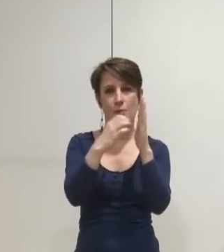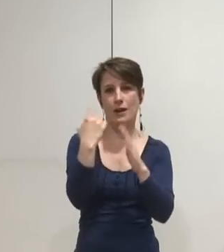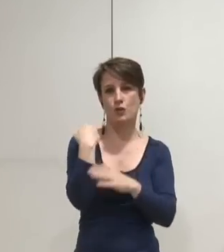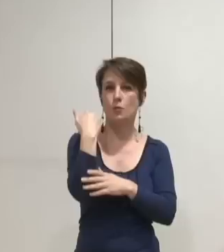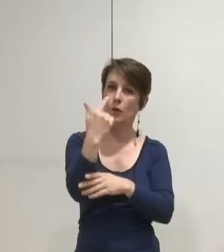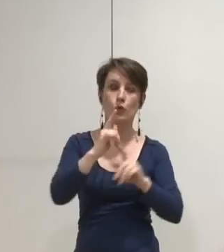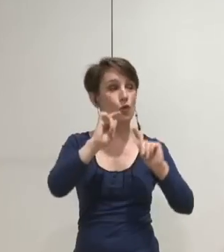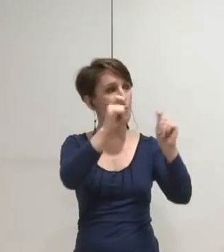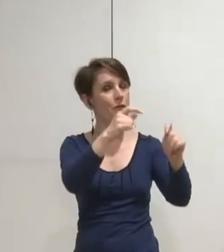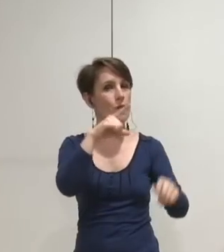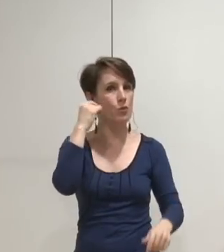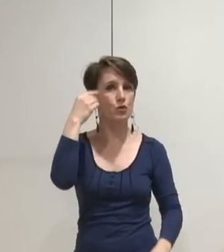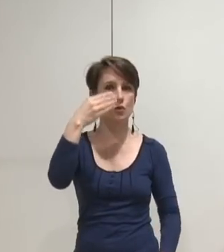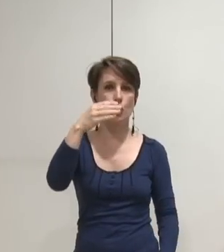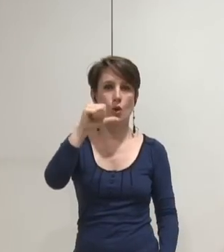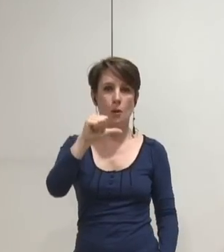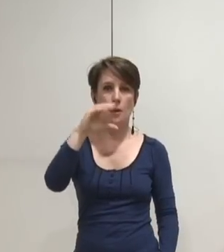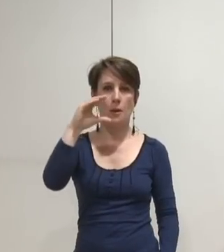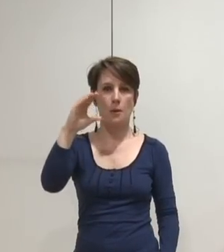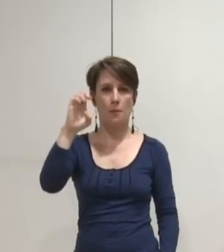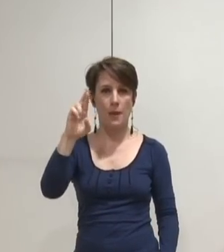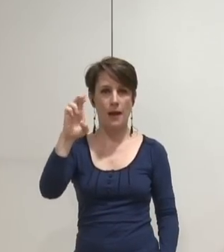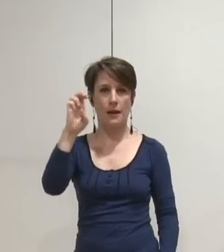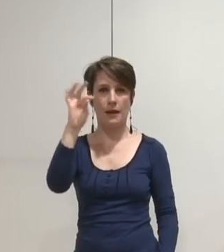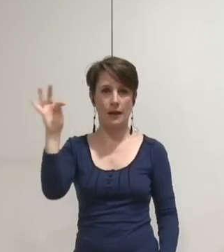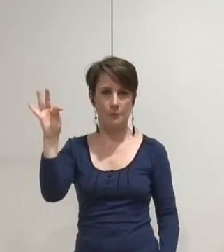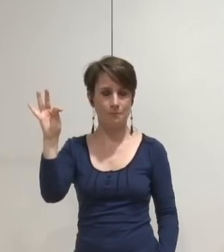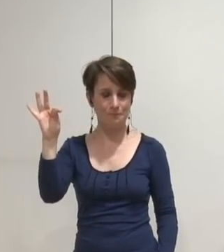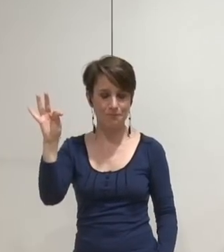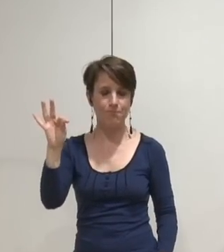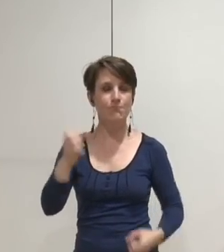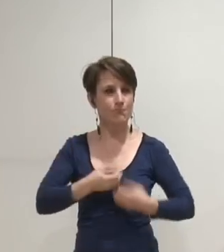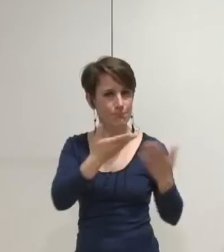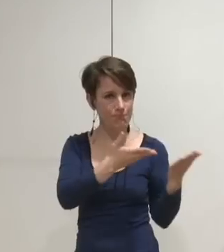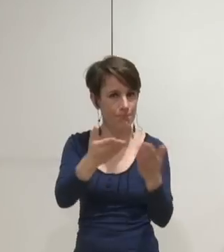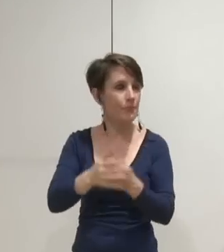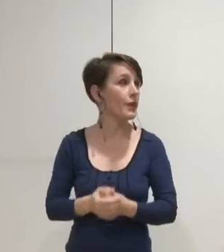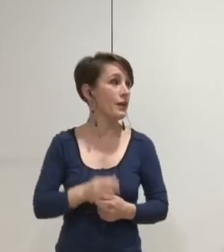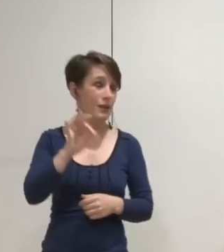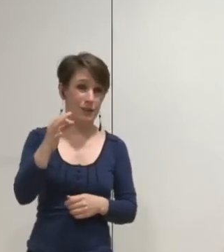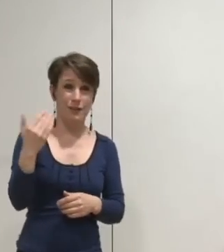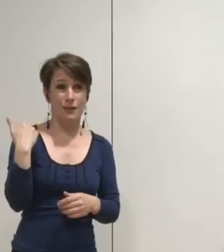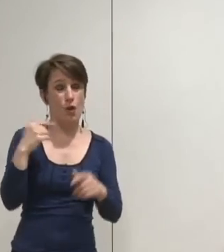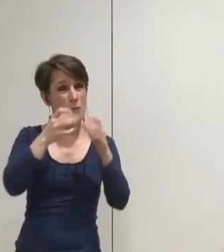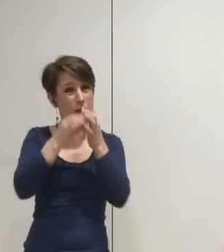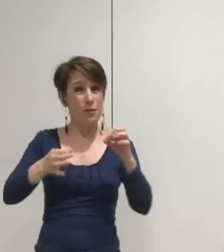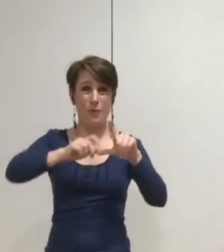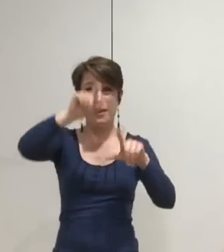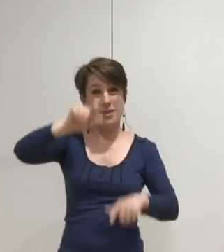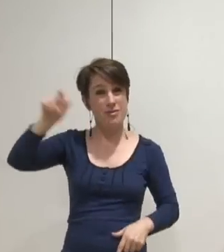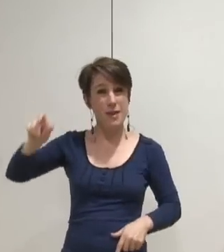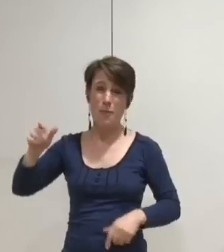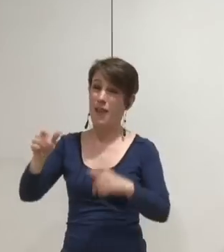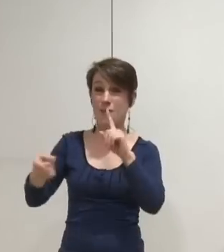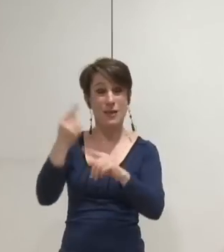Macré Monsieur le Maire chers collègues le Népal et particulièrement la vallée de capemandou a connu un drame sans précédent